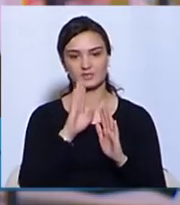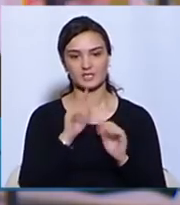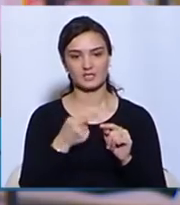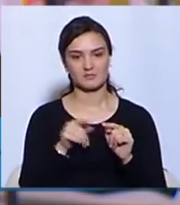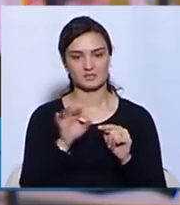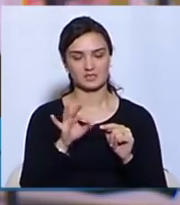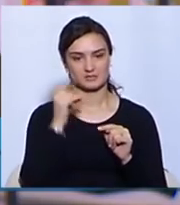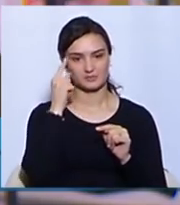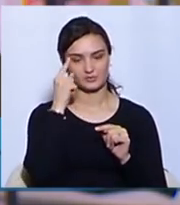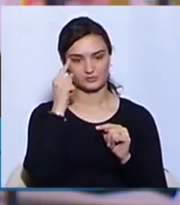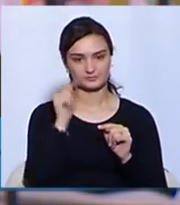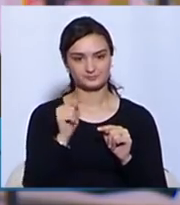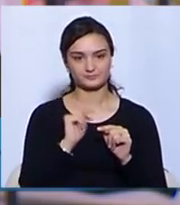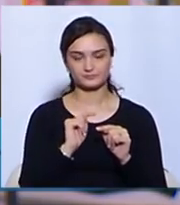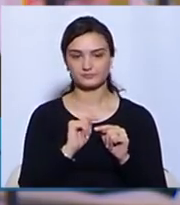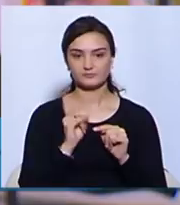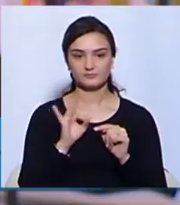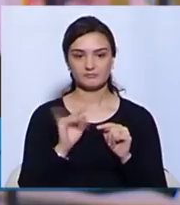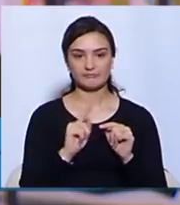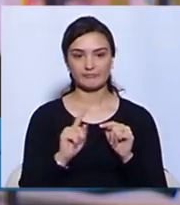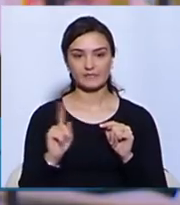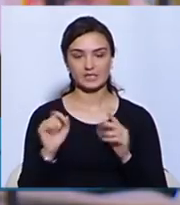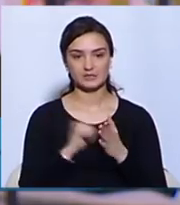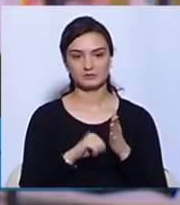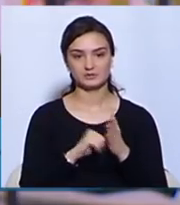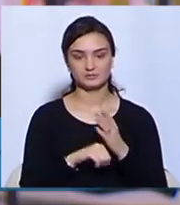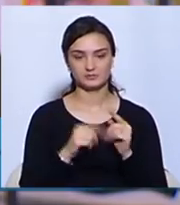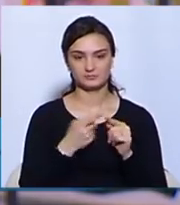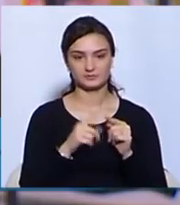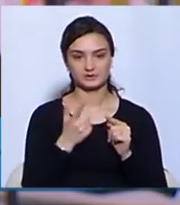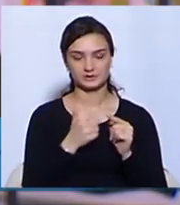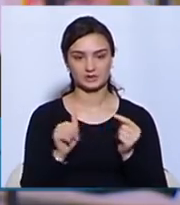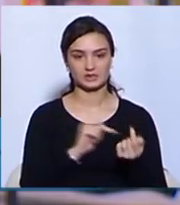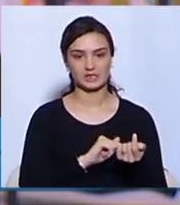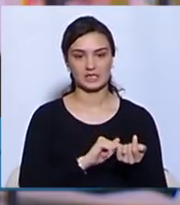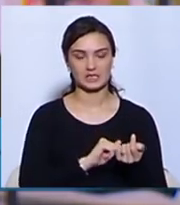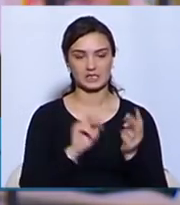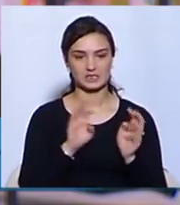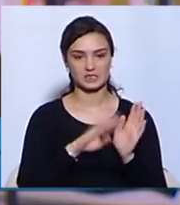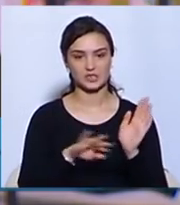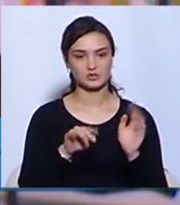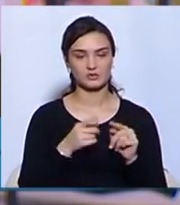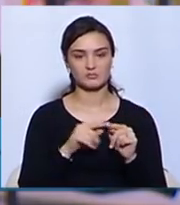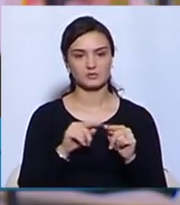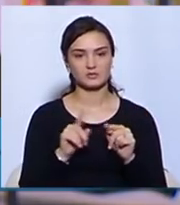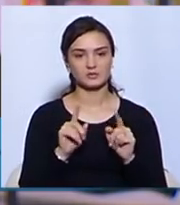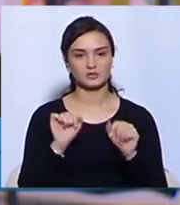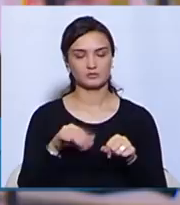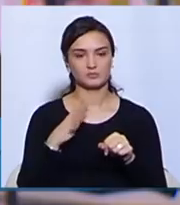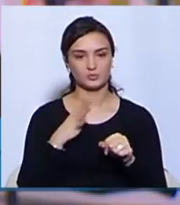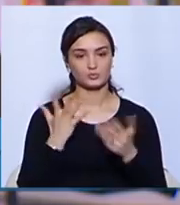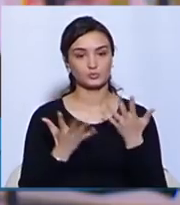ამაზე იფიქროს. ახლა რა ფაქტორებმა შეიძლება გარდა გენეტიკური განწყობისა ხელი შეუწყოს ამას? თუ